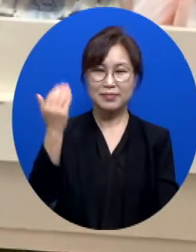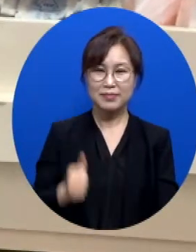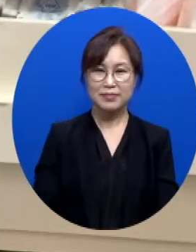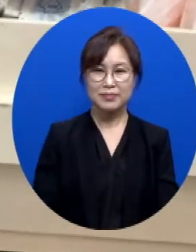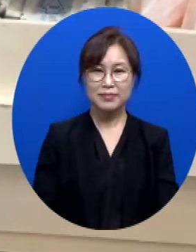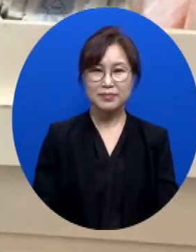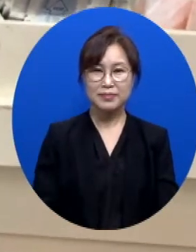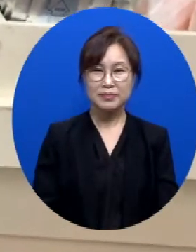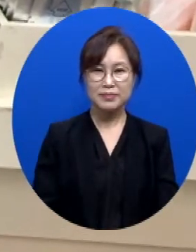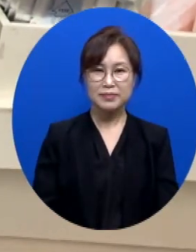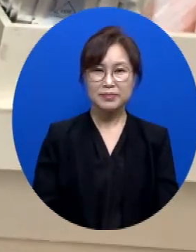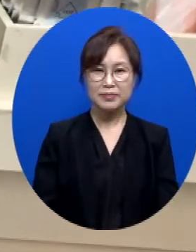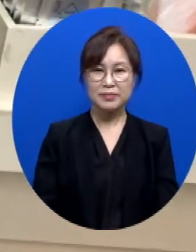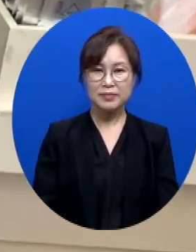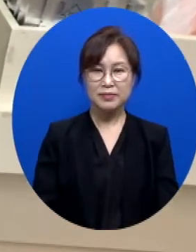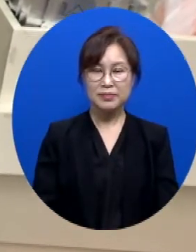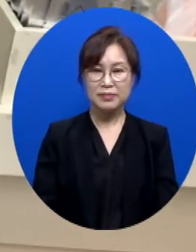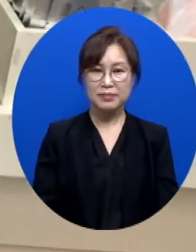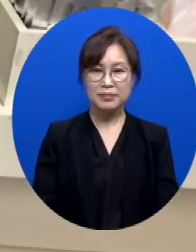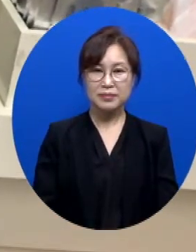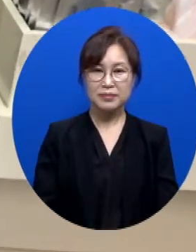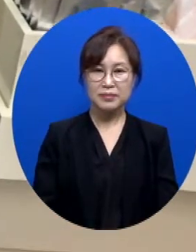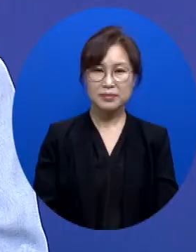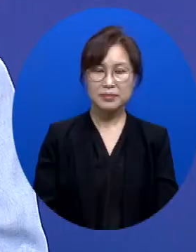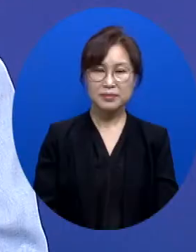CTS 뉴스 장현수입니다.